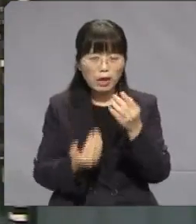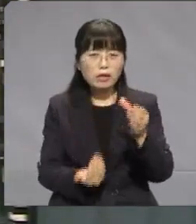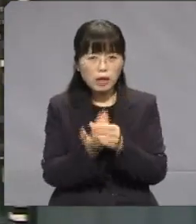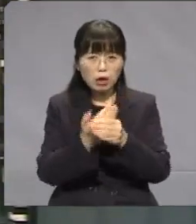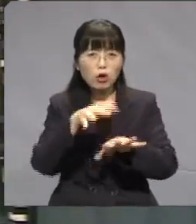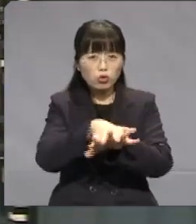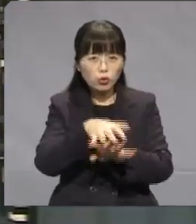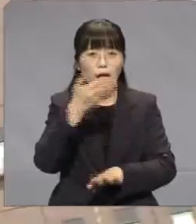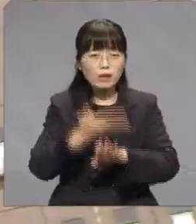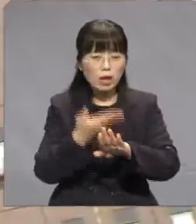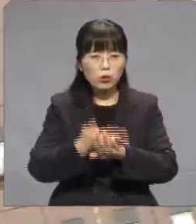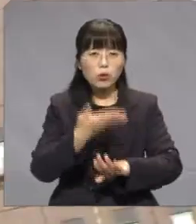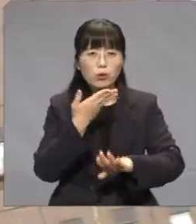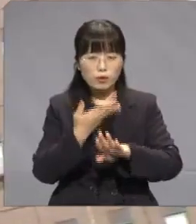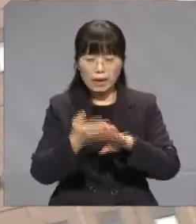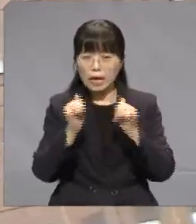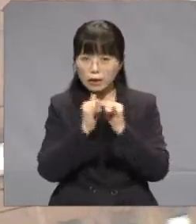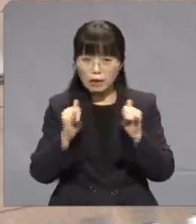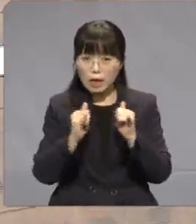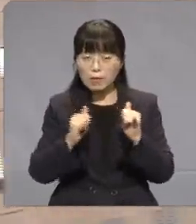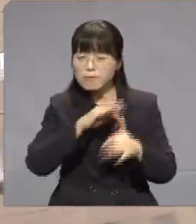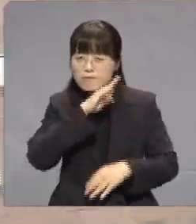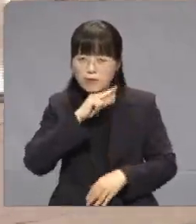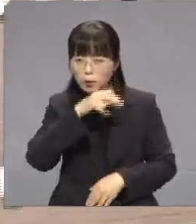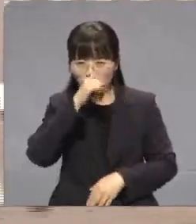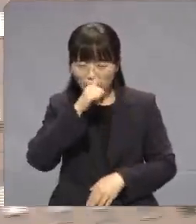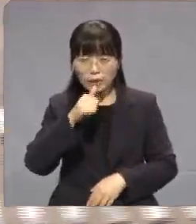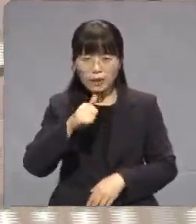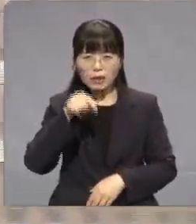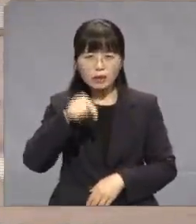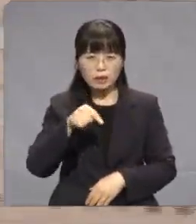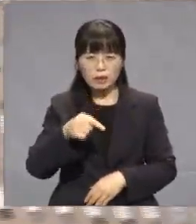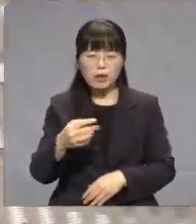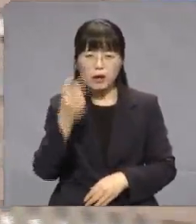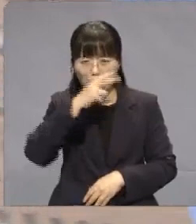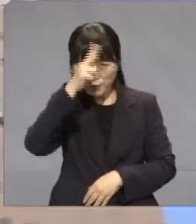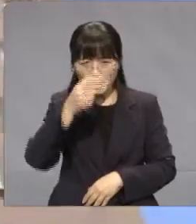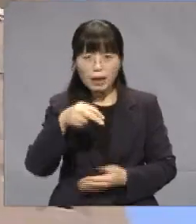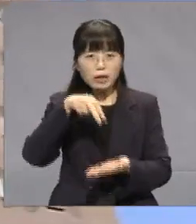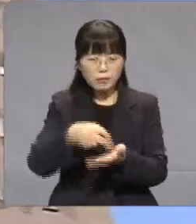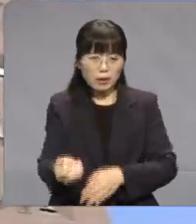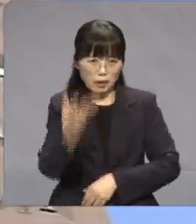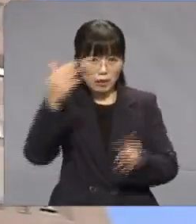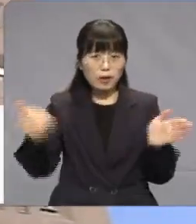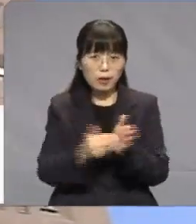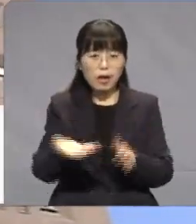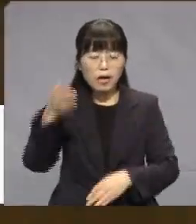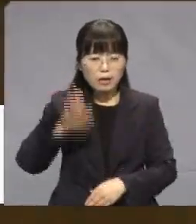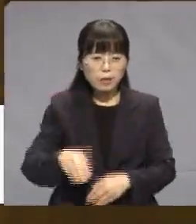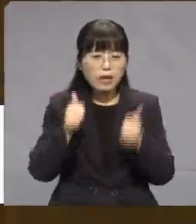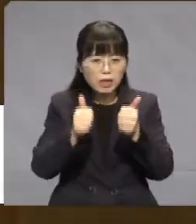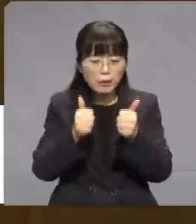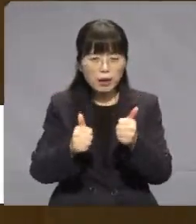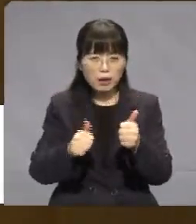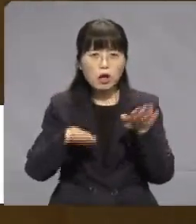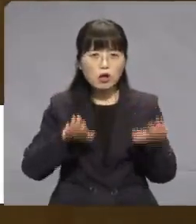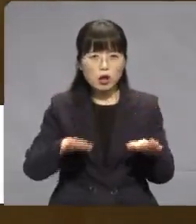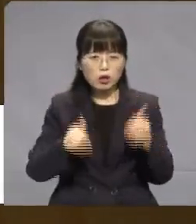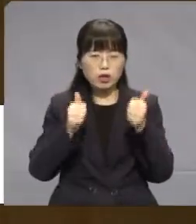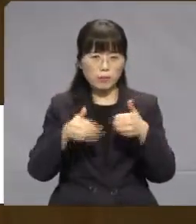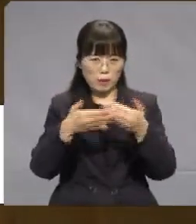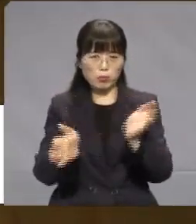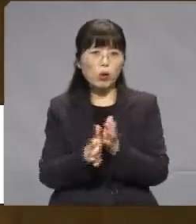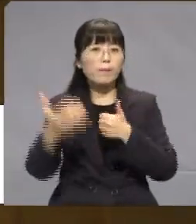다르고 다른 피고인도 있다는 검찰 입장에 손을 들어 준 겁니다 다만 재판은 현 재판부에서